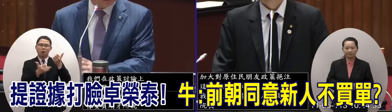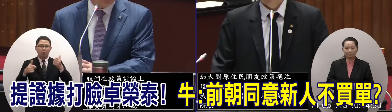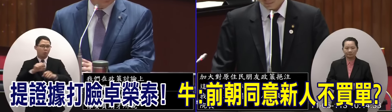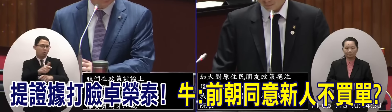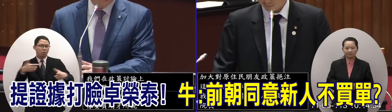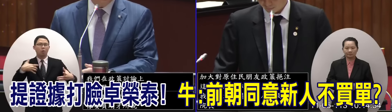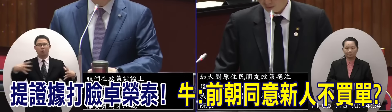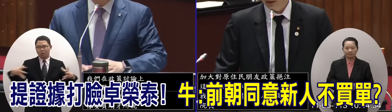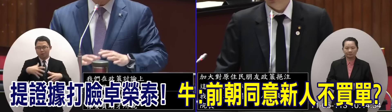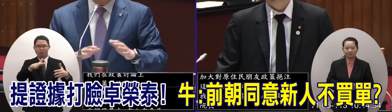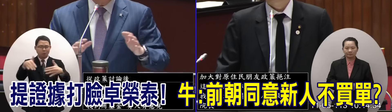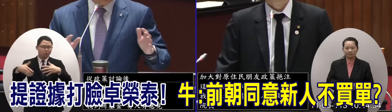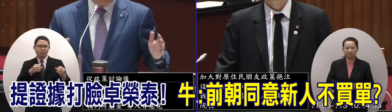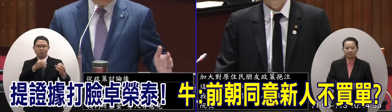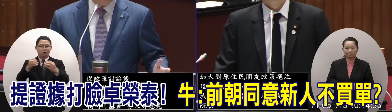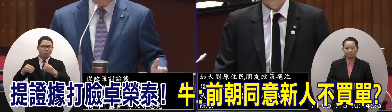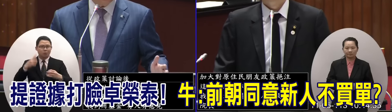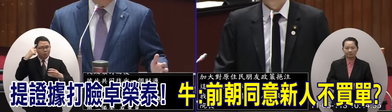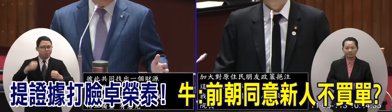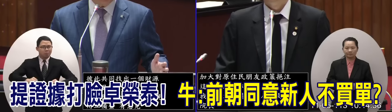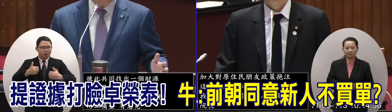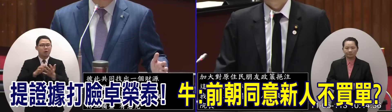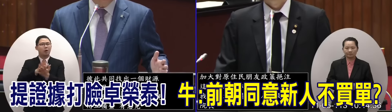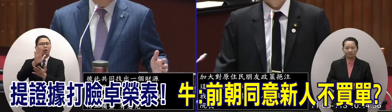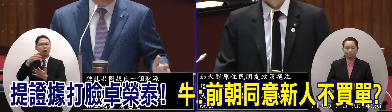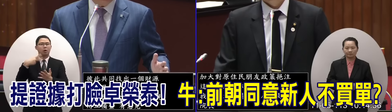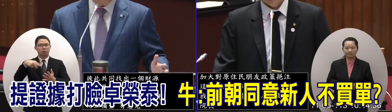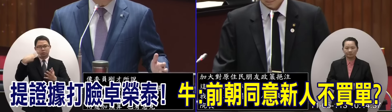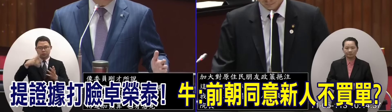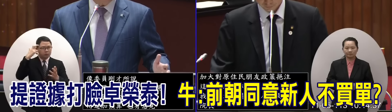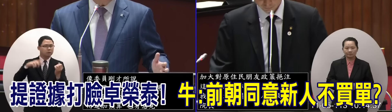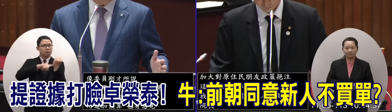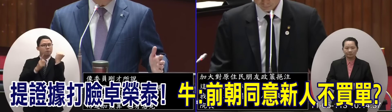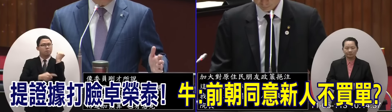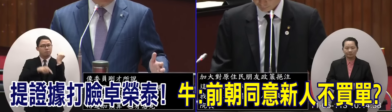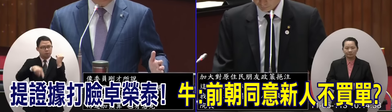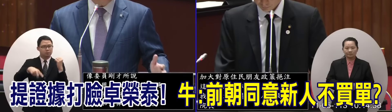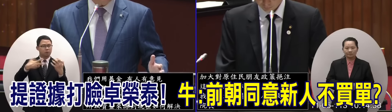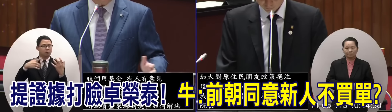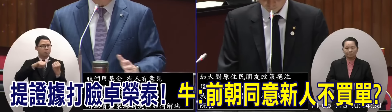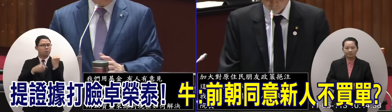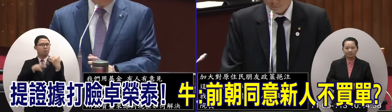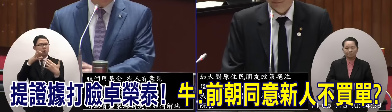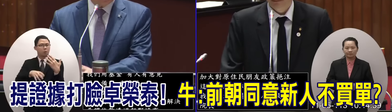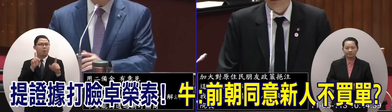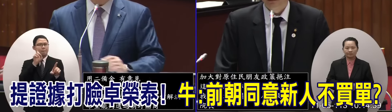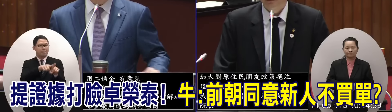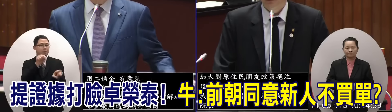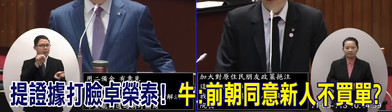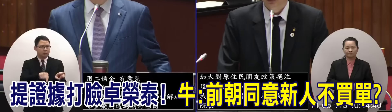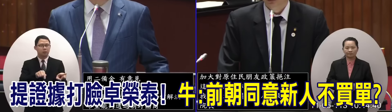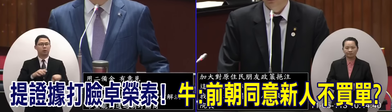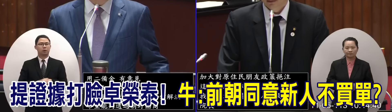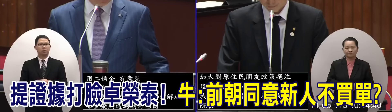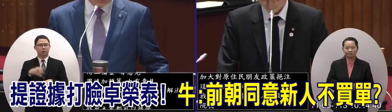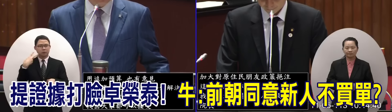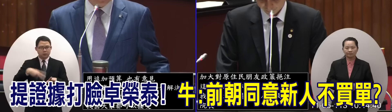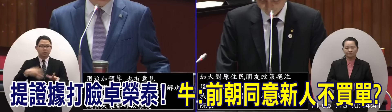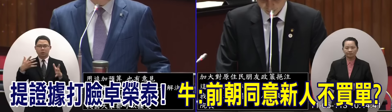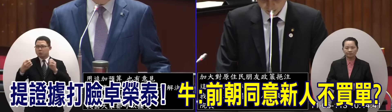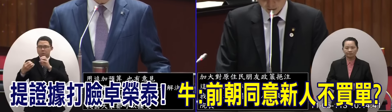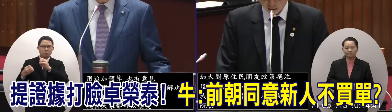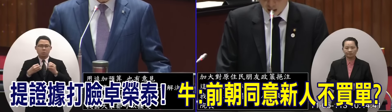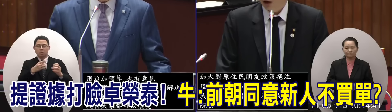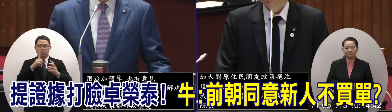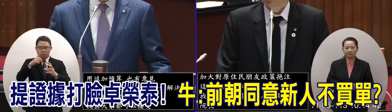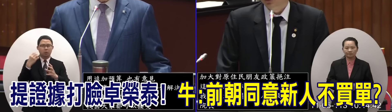家都接受，那我们也以后建立这样一个宪法跟法律的规范原则底下，这次找一个如何能够解决接受